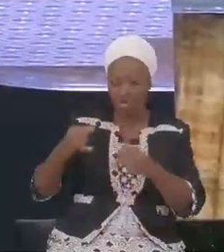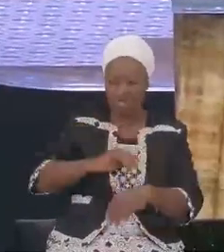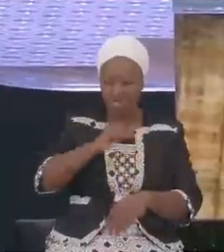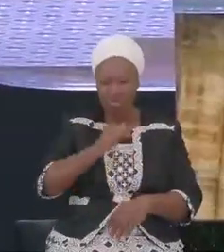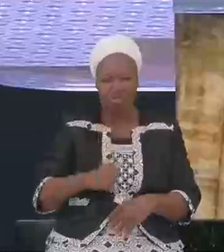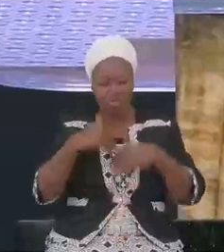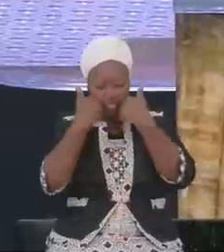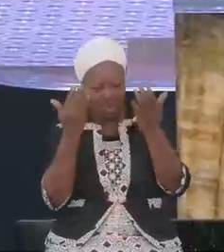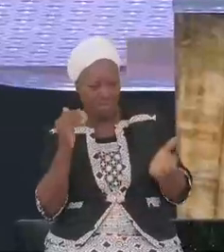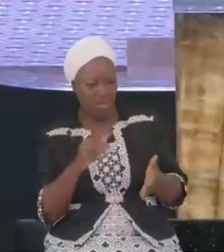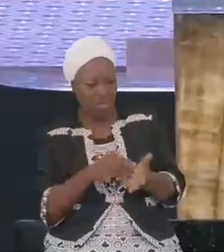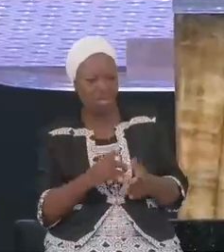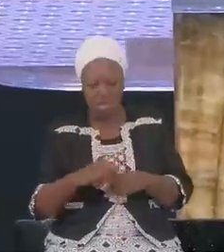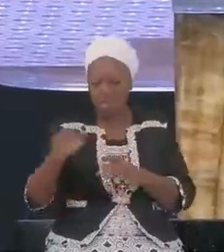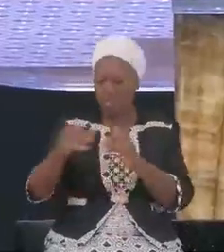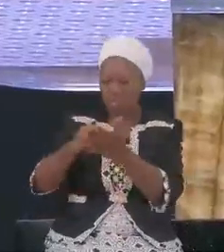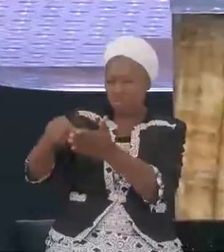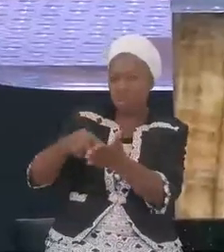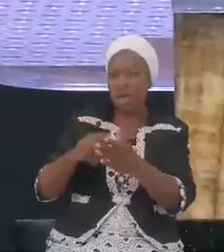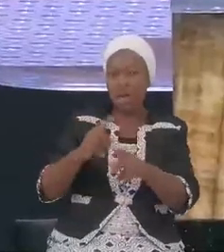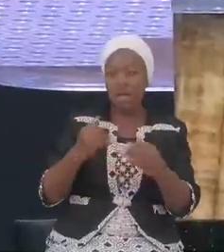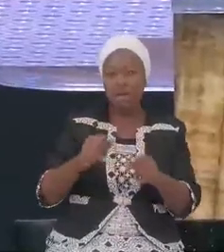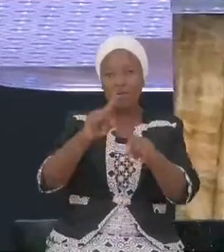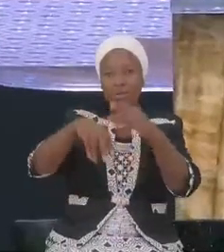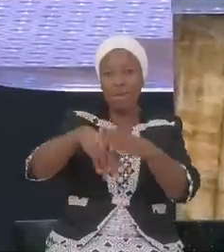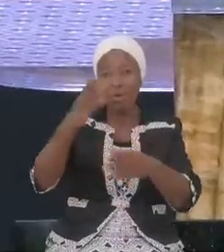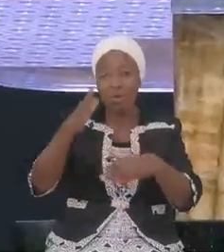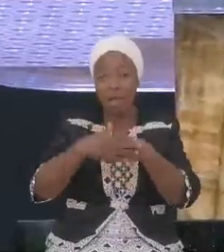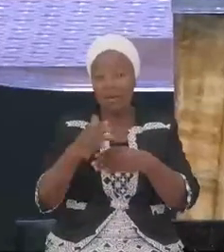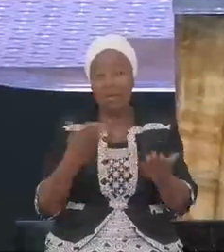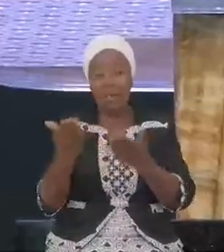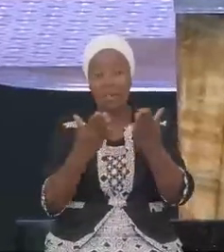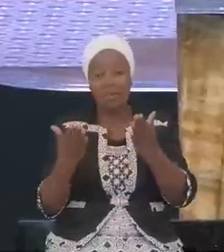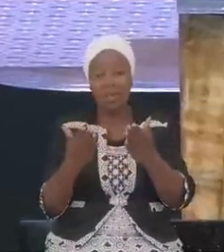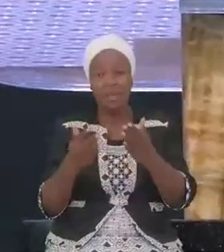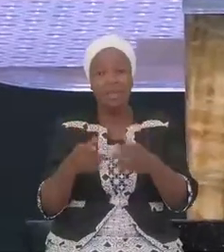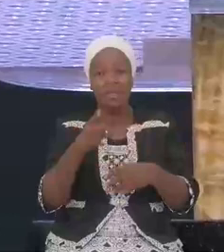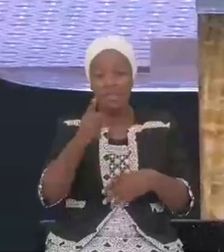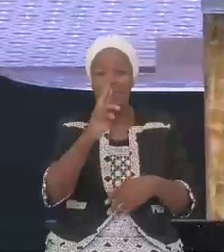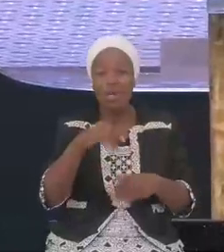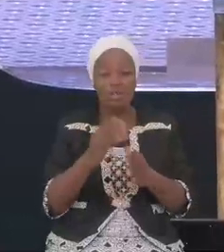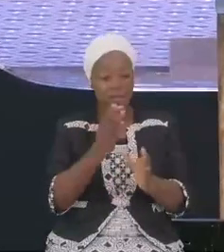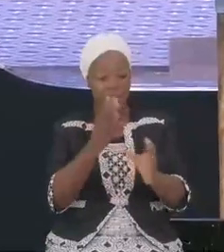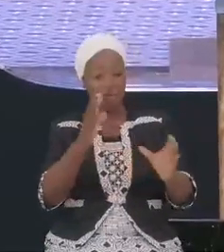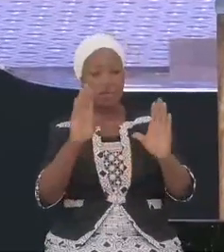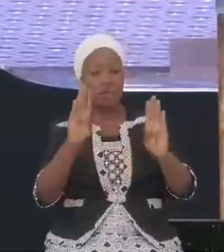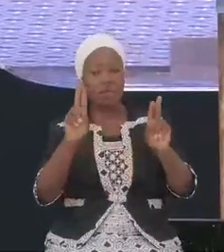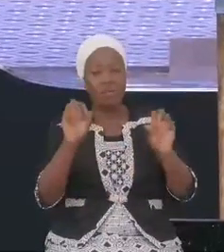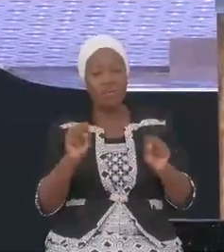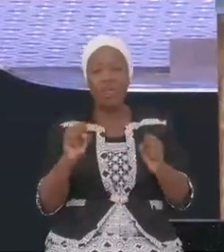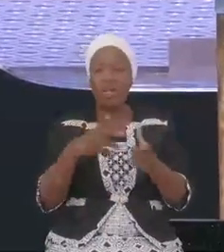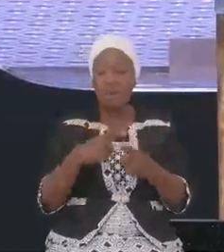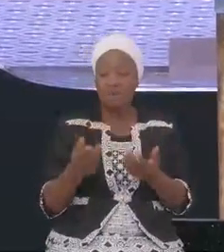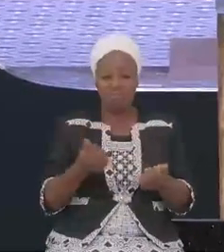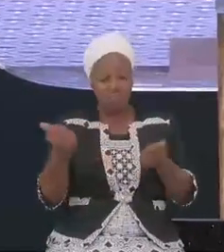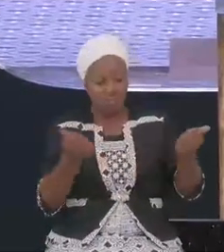Je vais faire cela. Et puis, tu sors après le culte et tu es dans le bus, dans le taxi, mais